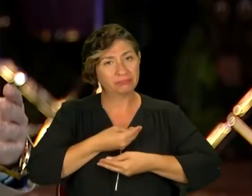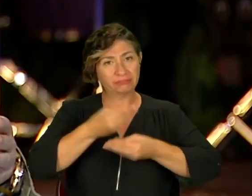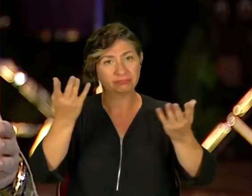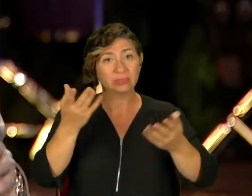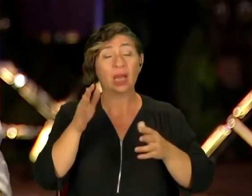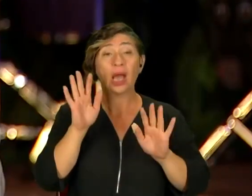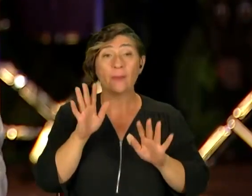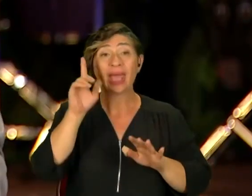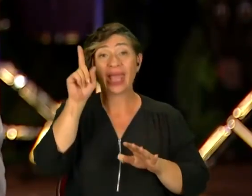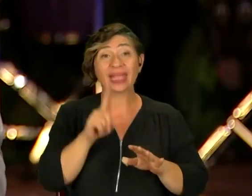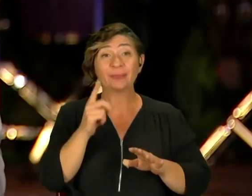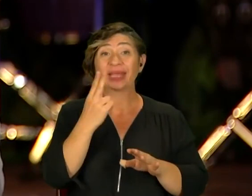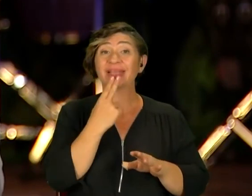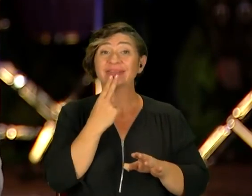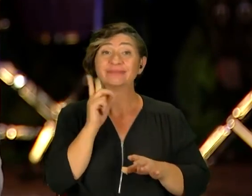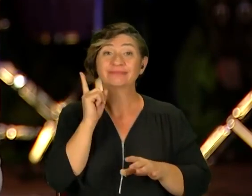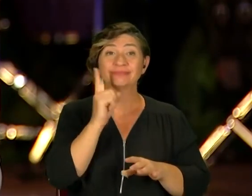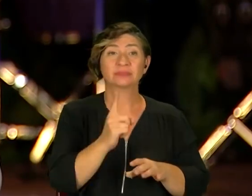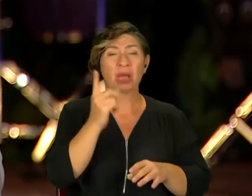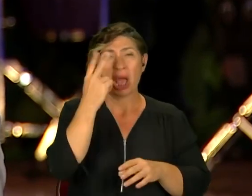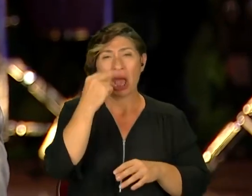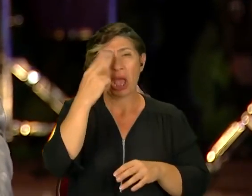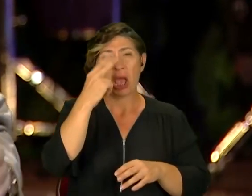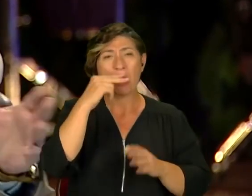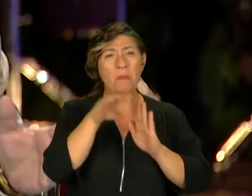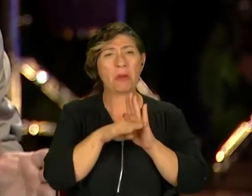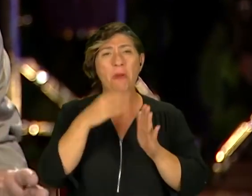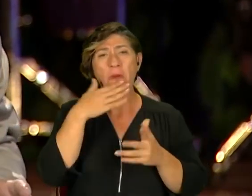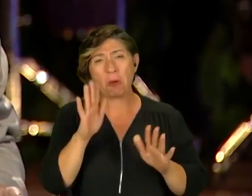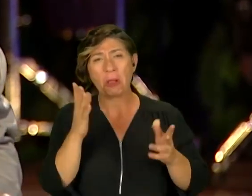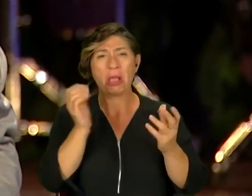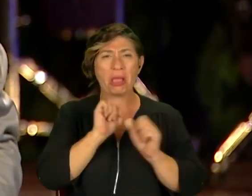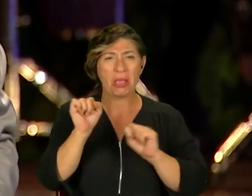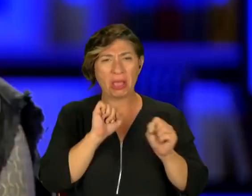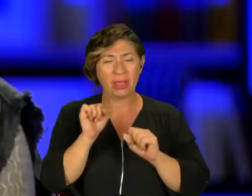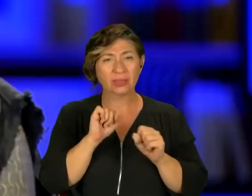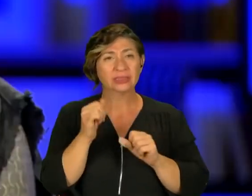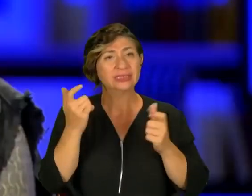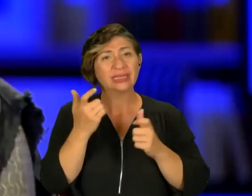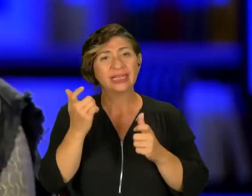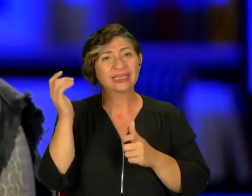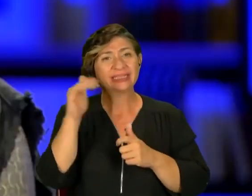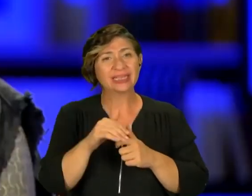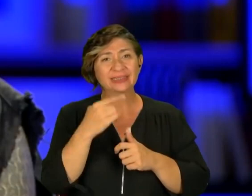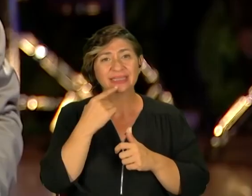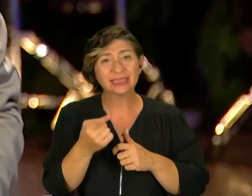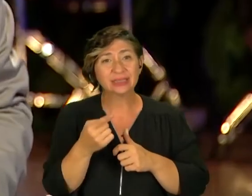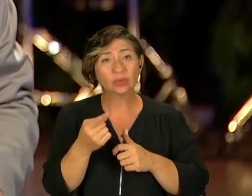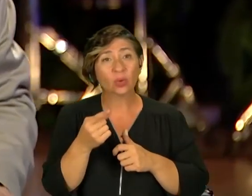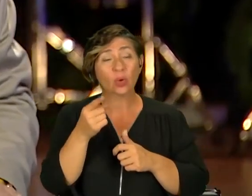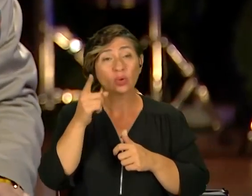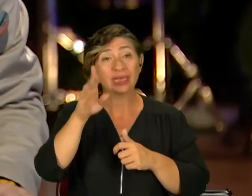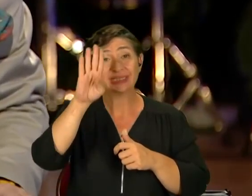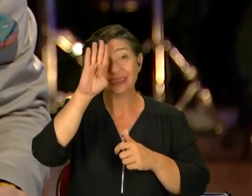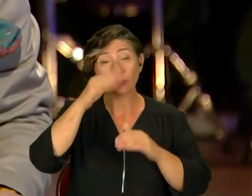bildirmişiz. Fakat ilk önce bir hanımefendi geldi, başladı ağlamaya. Program mı yok, ühür ühür filan. Nereden geldin dedik. O